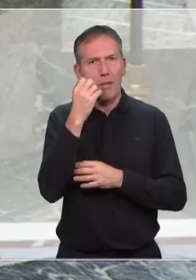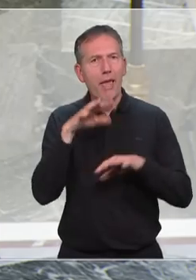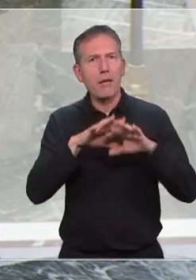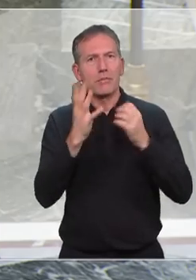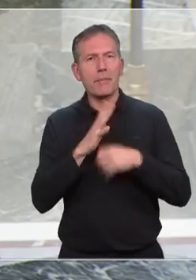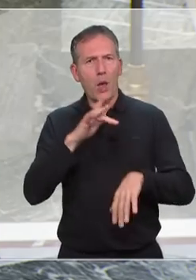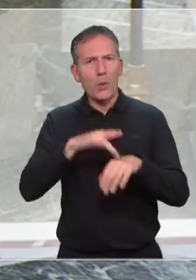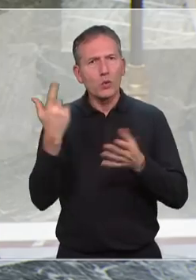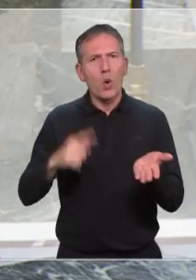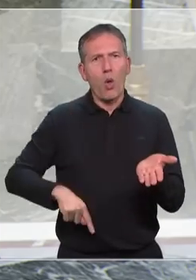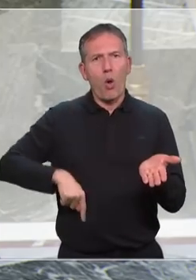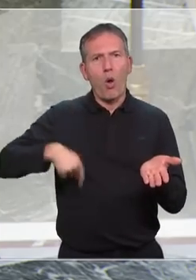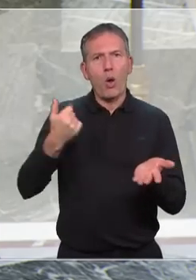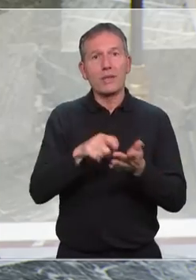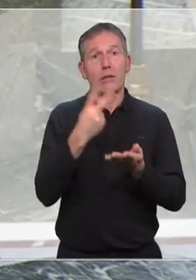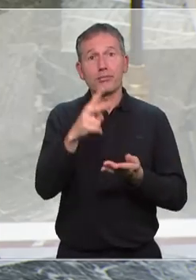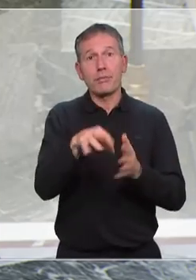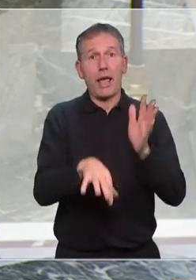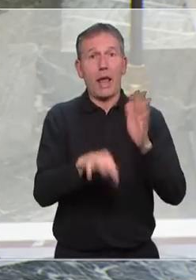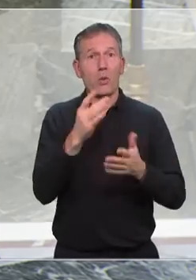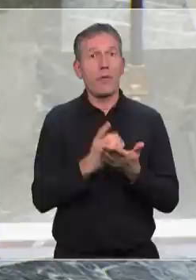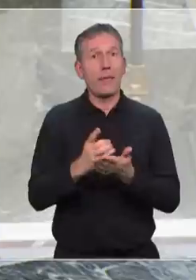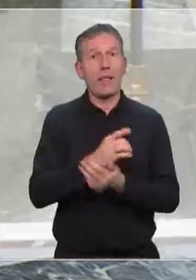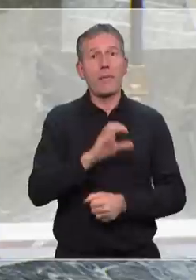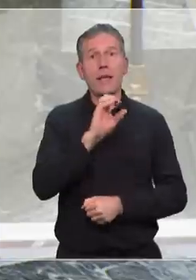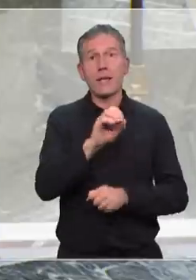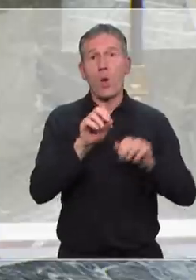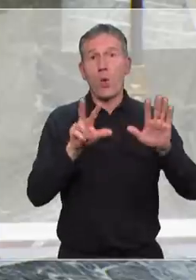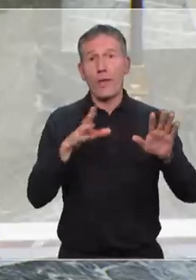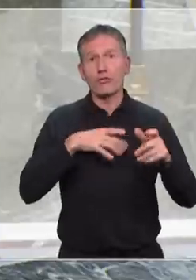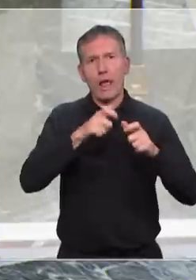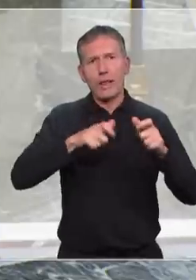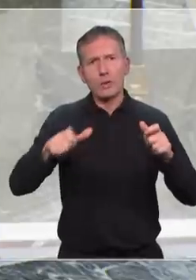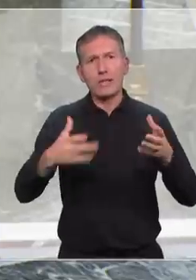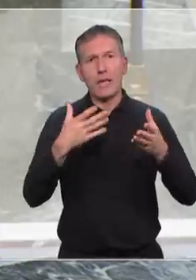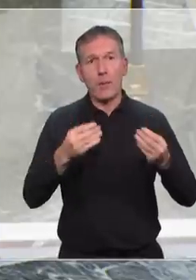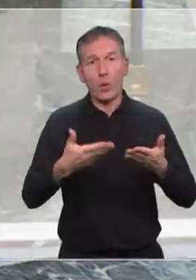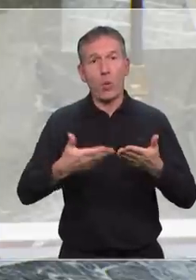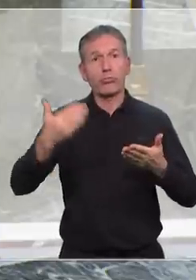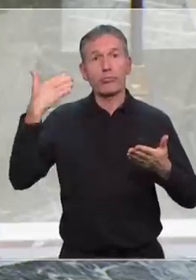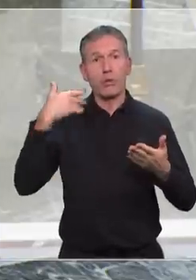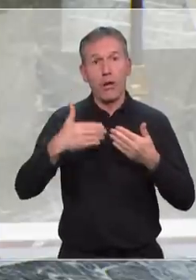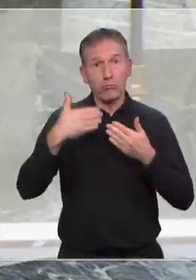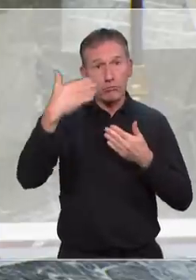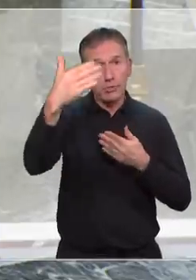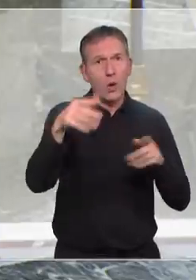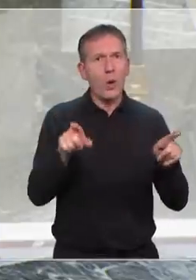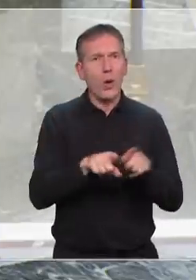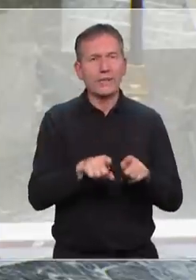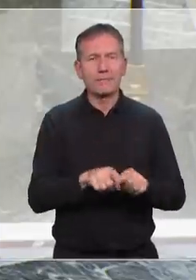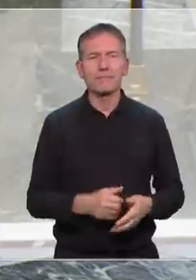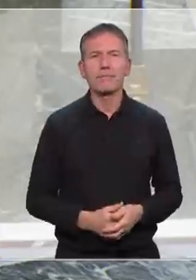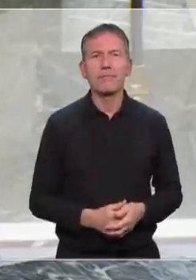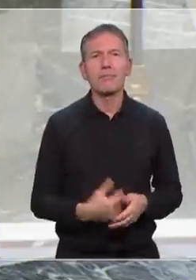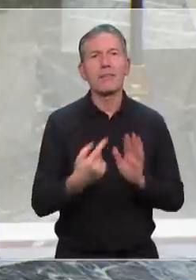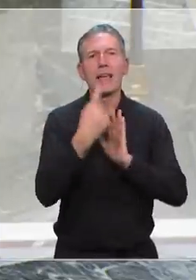pratiqué longtemps et que vous êtes élu d'un département, les Ardennes, industriel, hier, aujourd'hui et je n'en doute pas, demain. Vous nous interrogez sur les